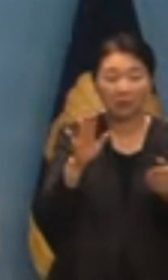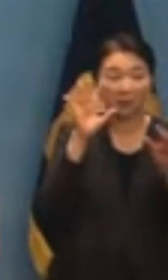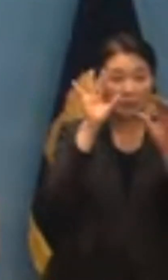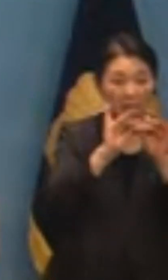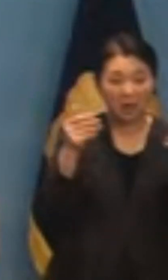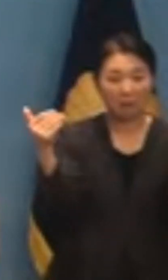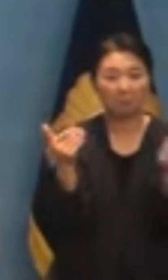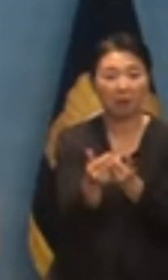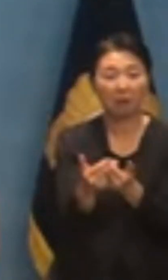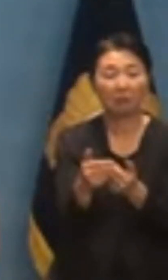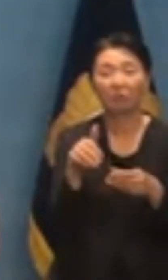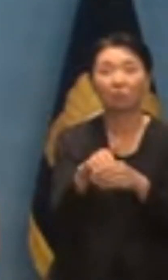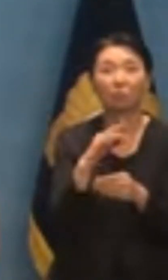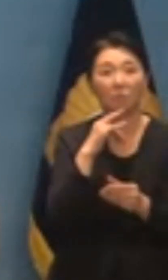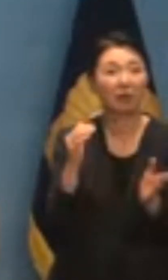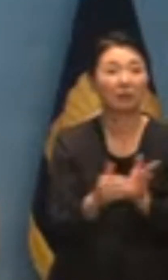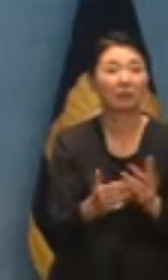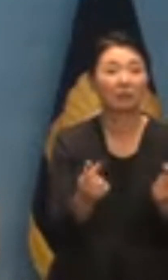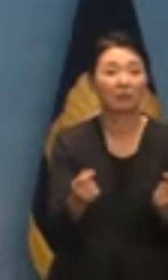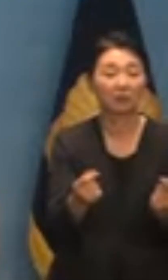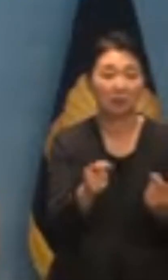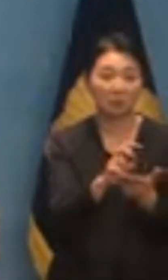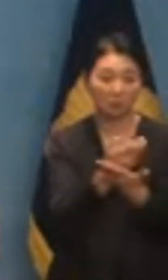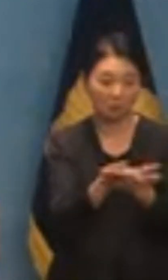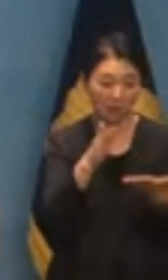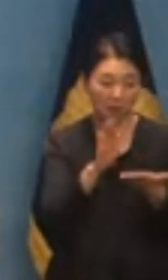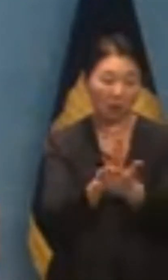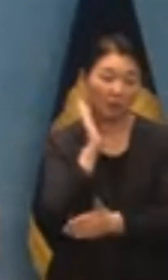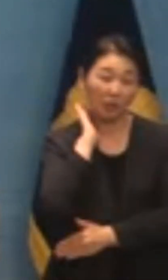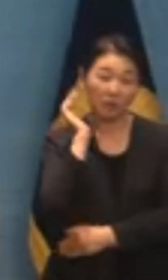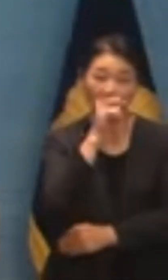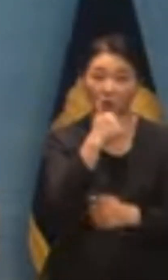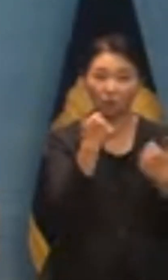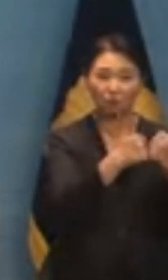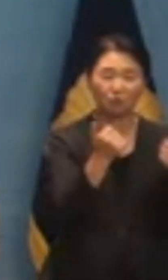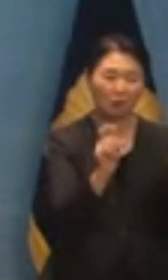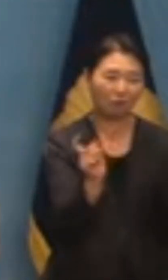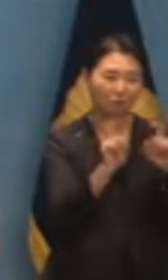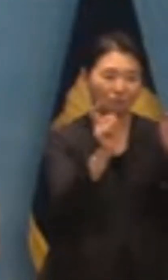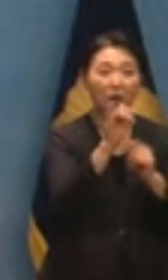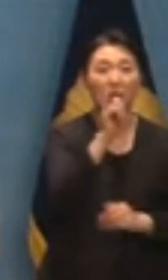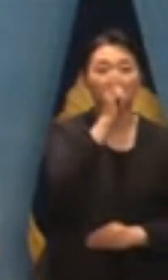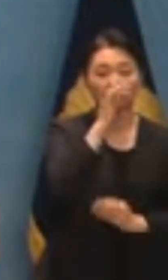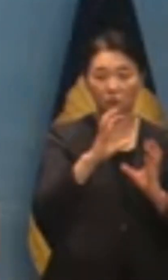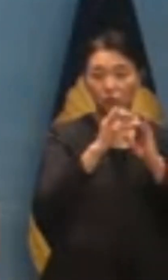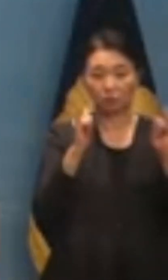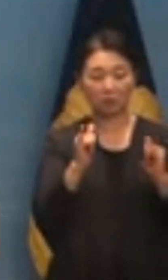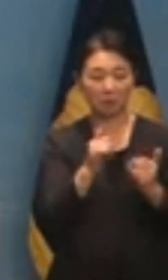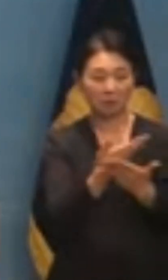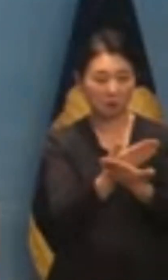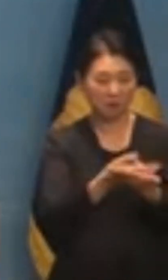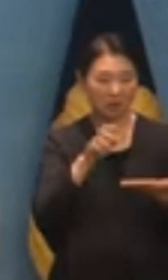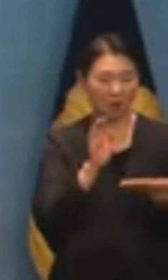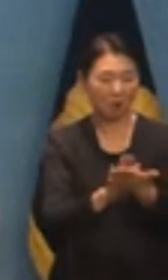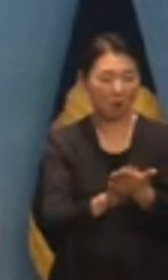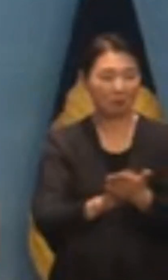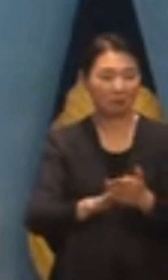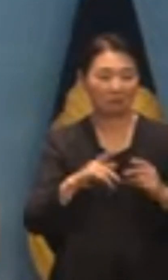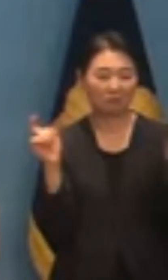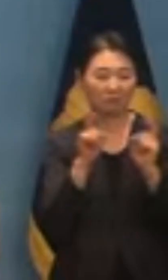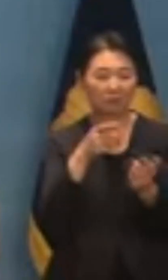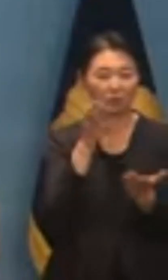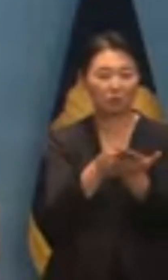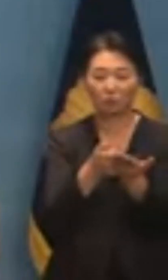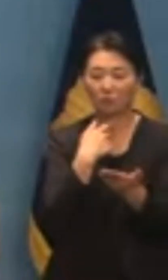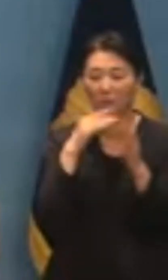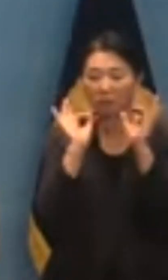찬반 투표만 해야 합니다. 개헌은 대통령과 국회의 정쟁거리가 되고 국민은 개헌을 정쟁 뉴스로 소비하게